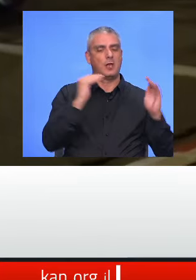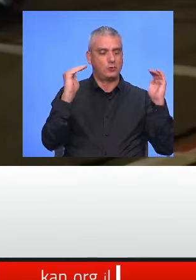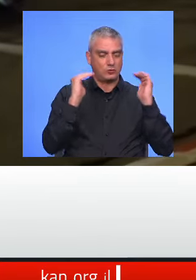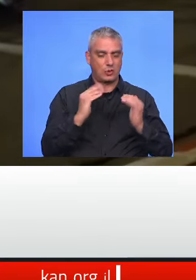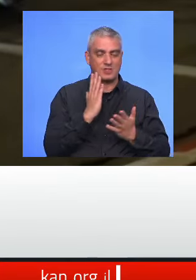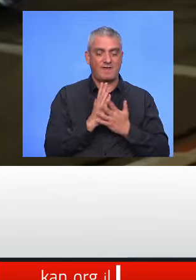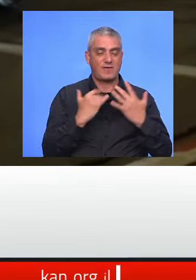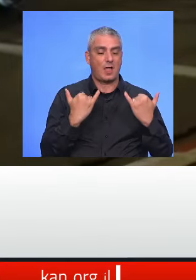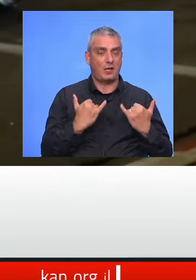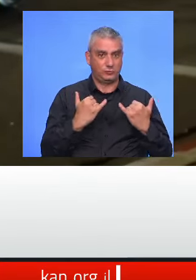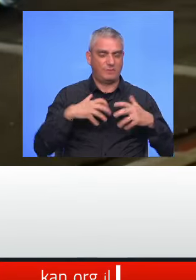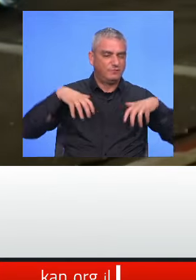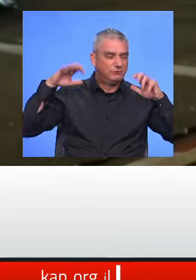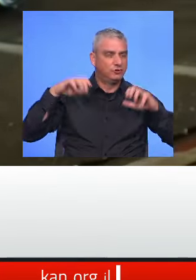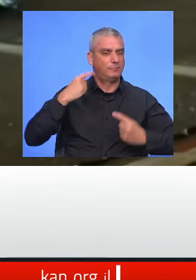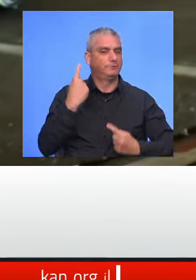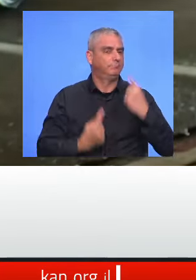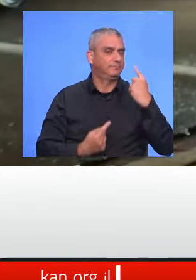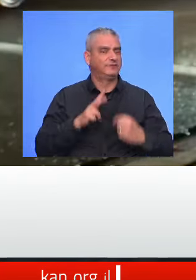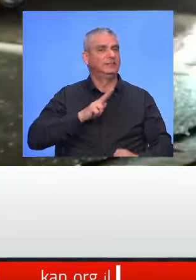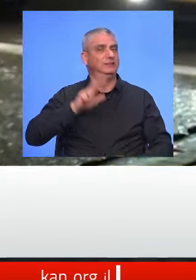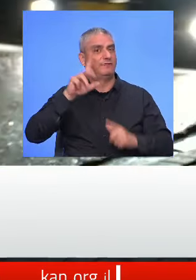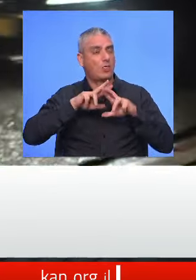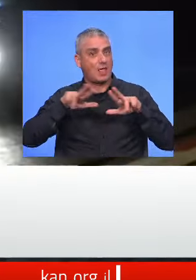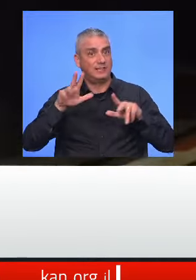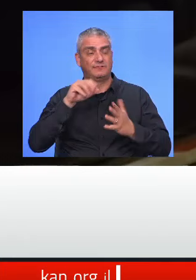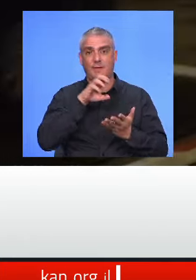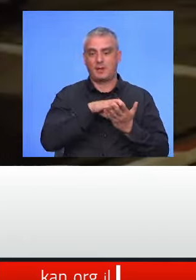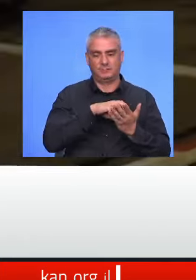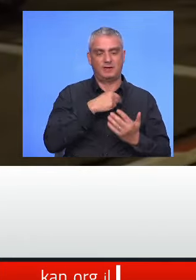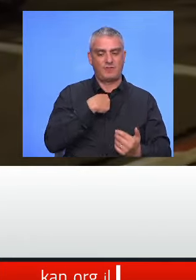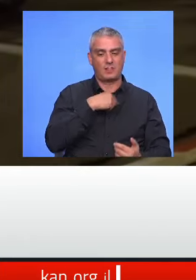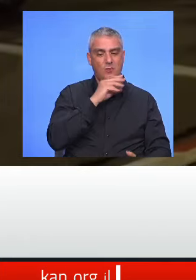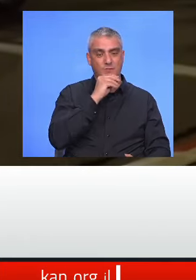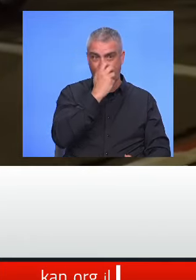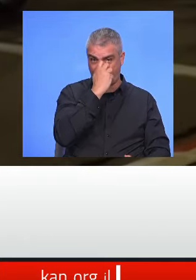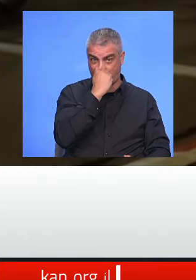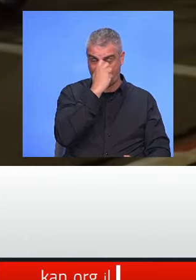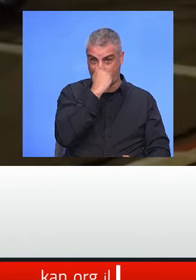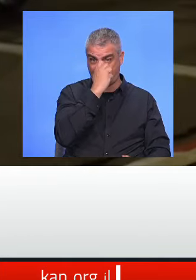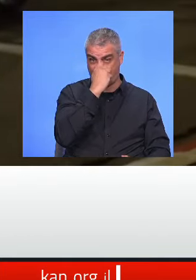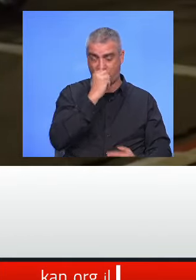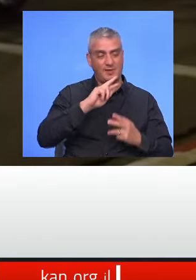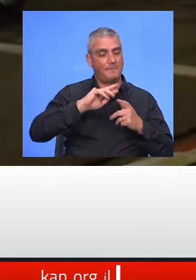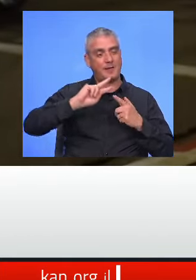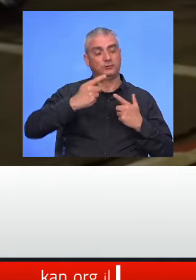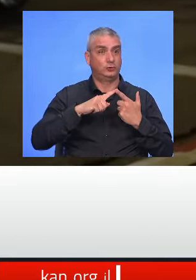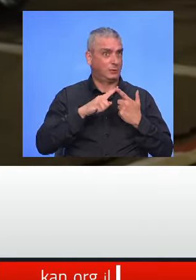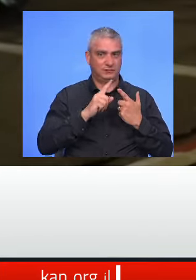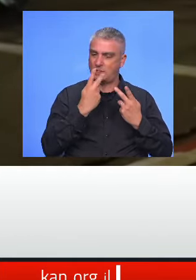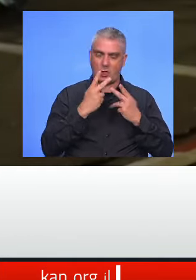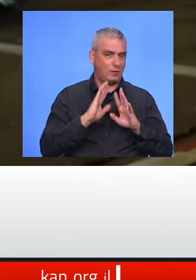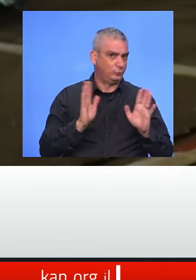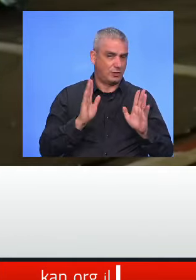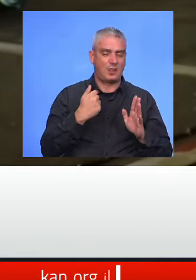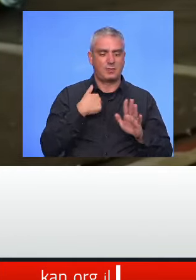עכשיו יורדים גשמים מדי פעם בצפון הארץ ובמרכזה, ואנחנו מדברים על מערכת שנייה שמגיעה לאזור שלנו. מבחינתנו זה לא משנה,